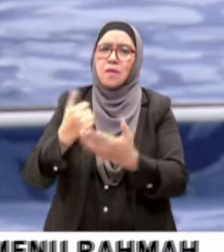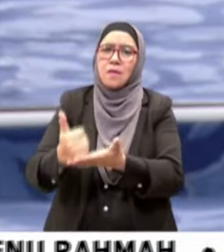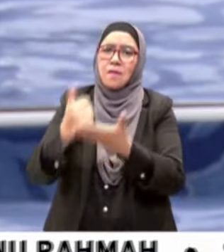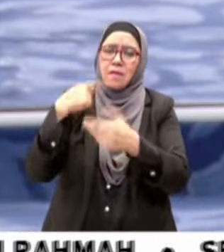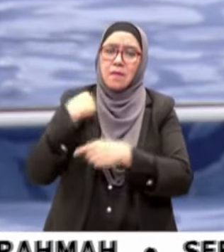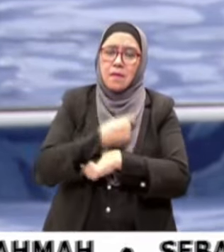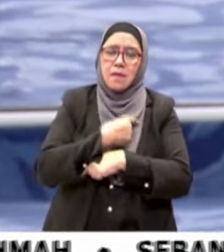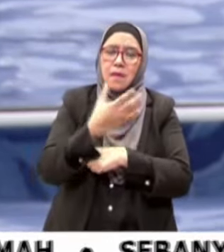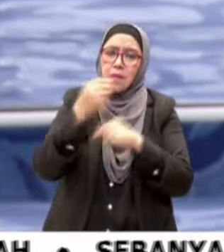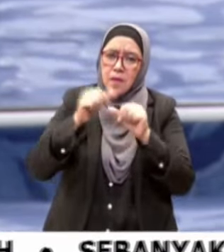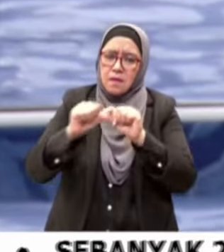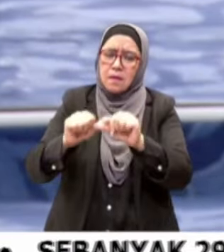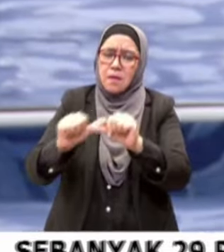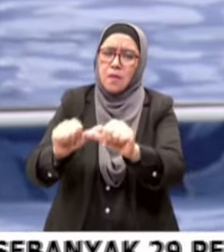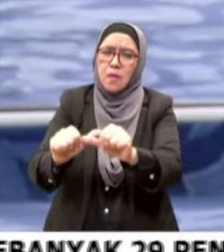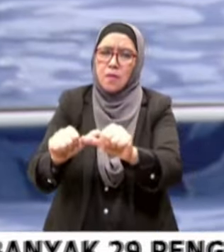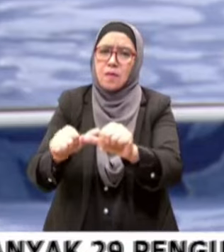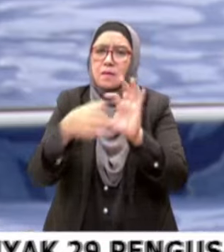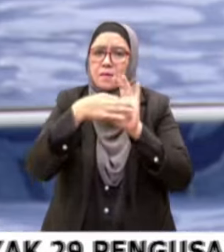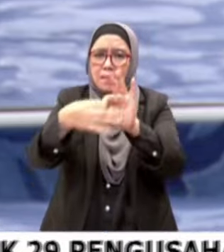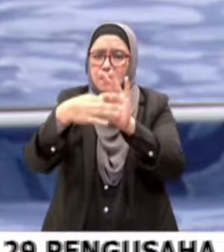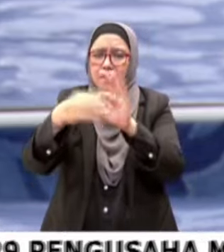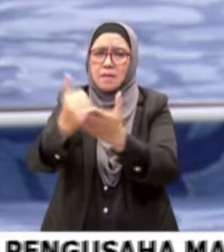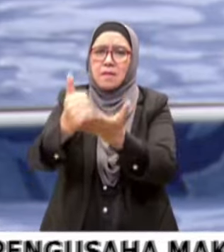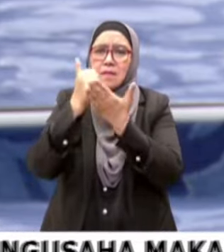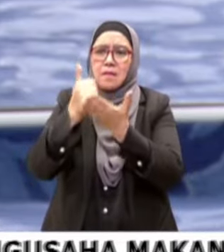kerjasama dan pertolongan kita